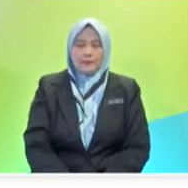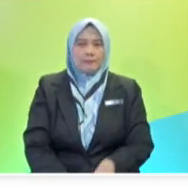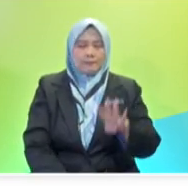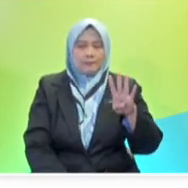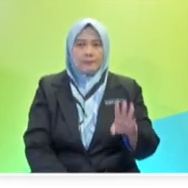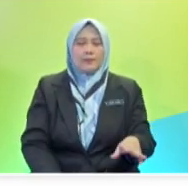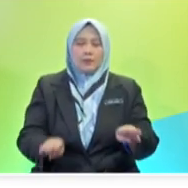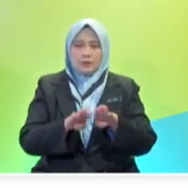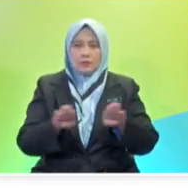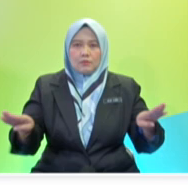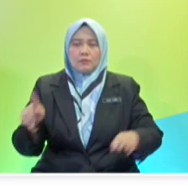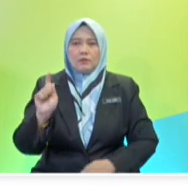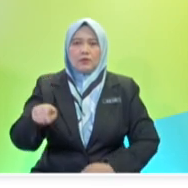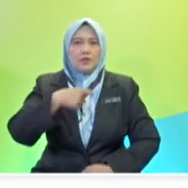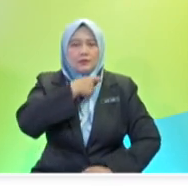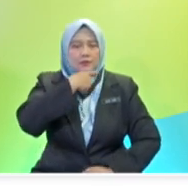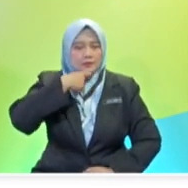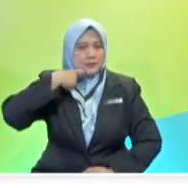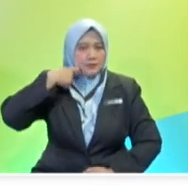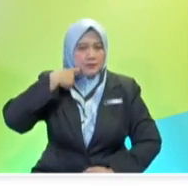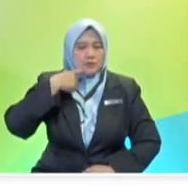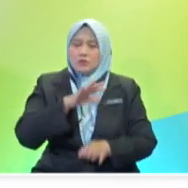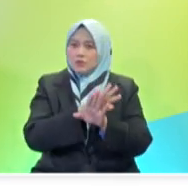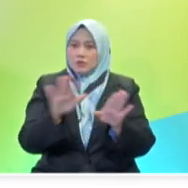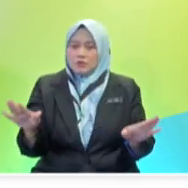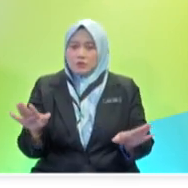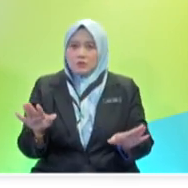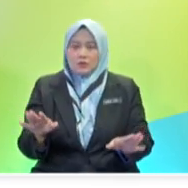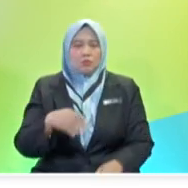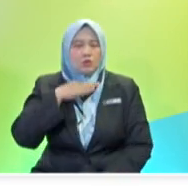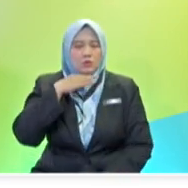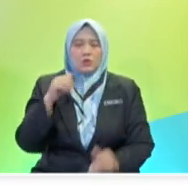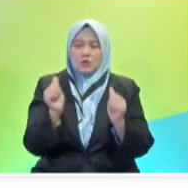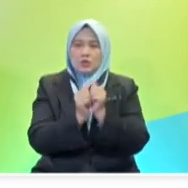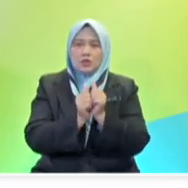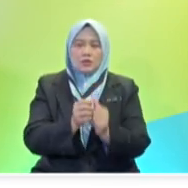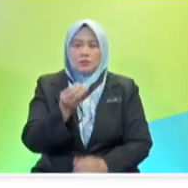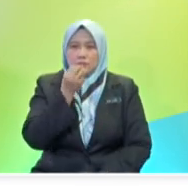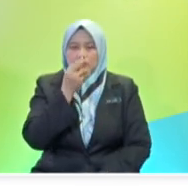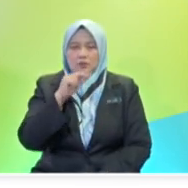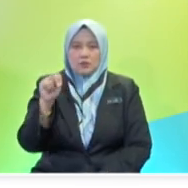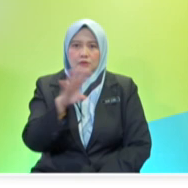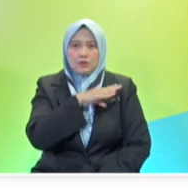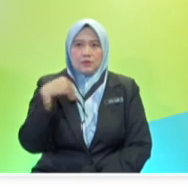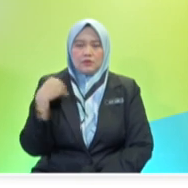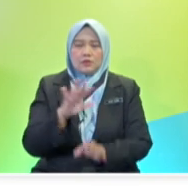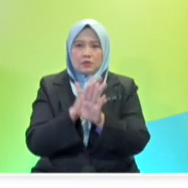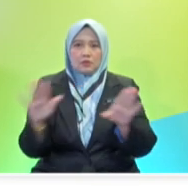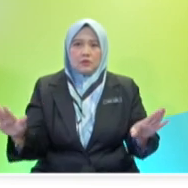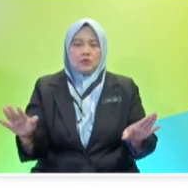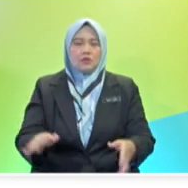Lantai mestilah kering, tidak bersepah dengan makanan dan tidak